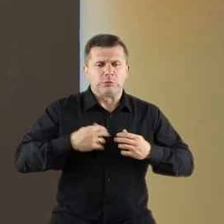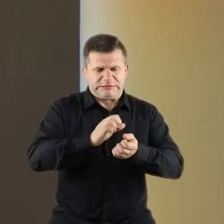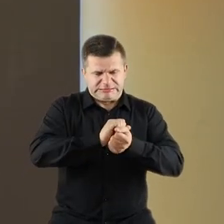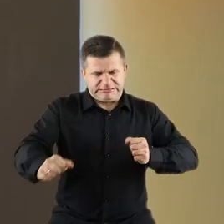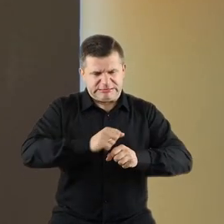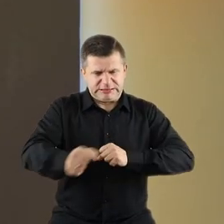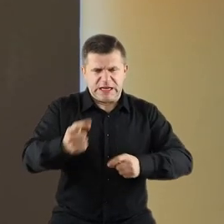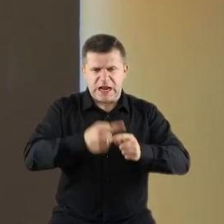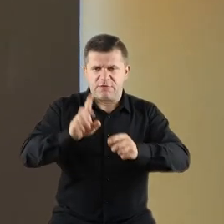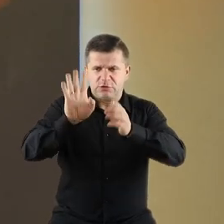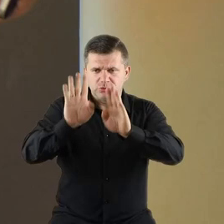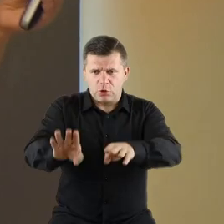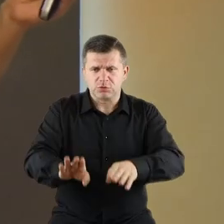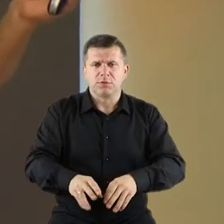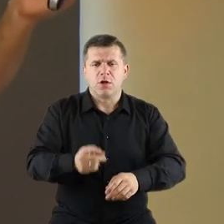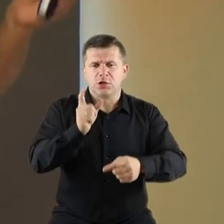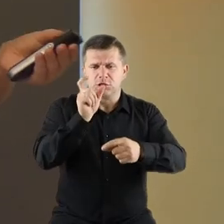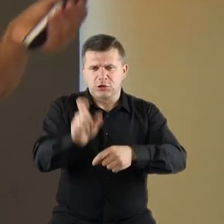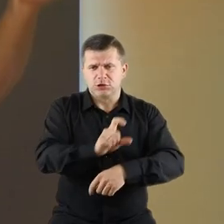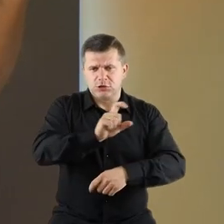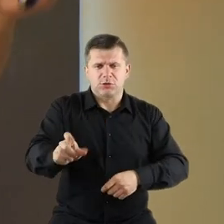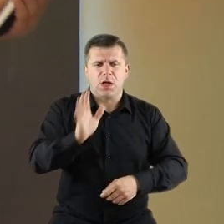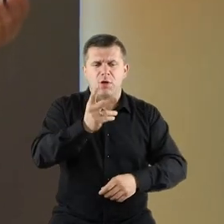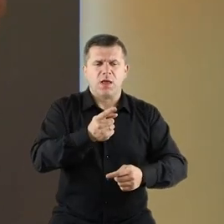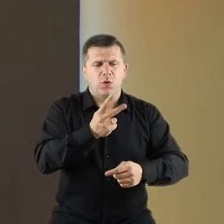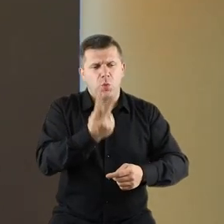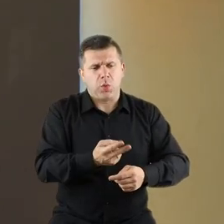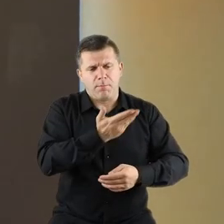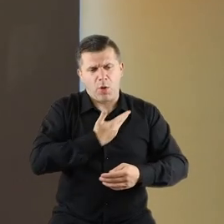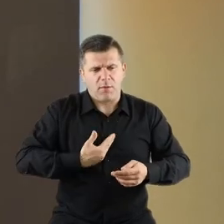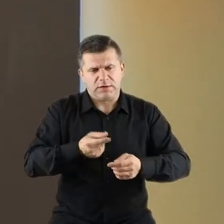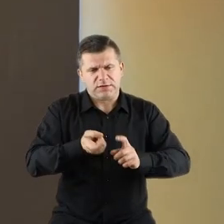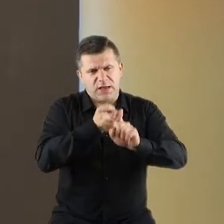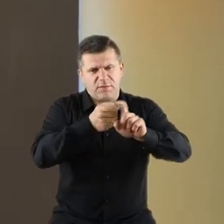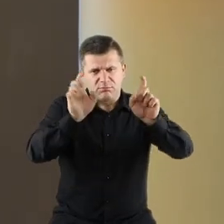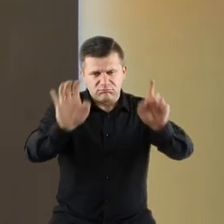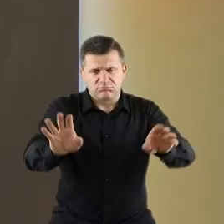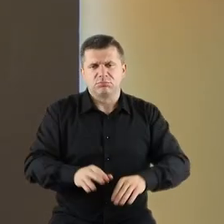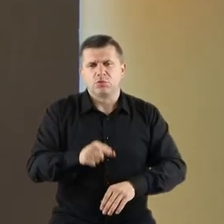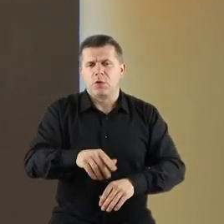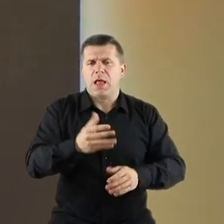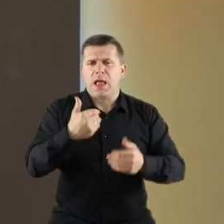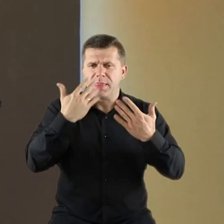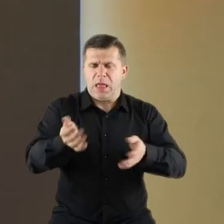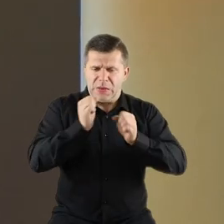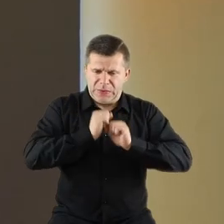potem się modlić jak poprzednio a wreszcie zawiesić drugą połówkę i wtedy dopiero konwulsje mają ustąpić